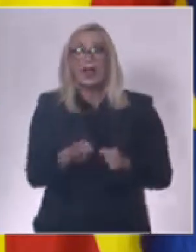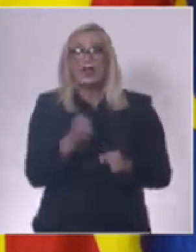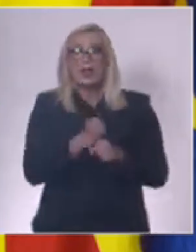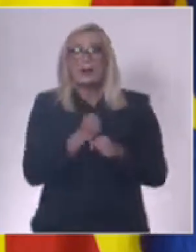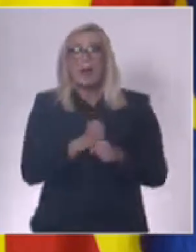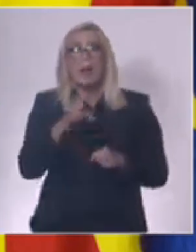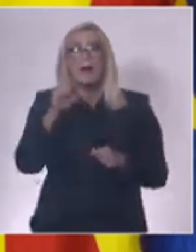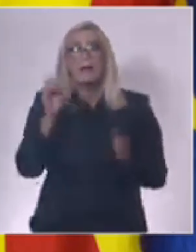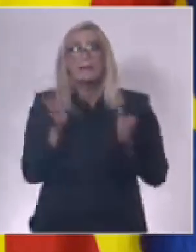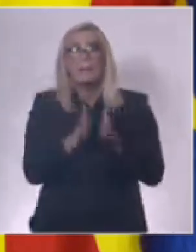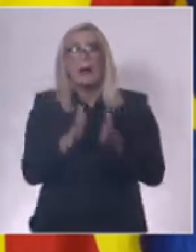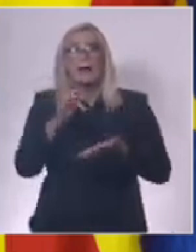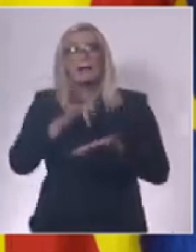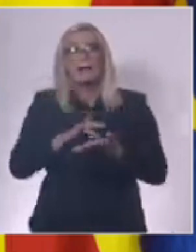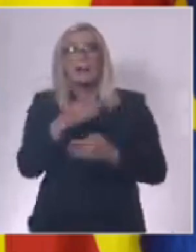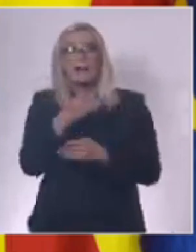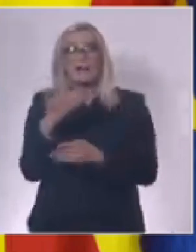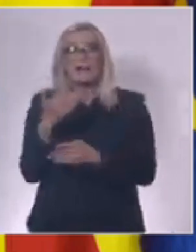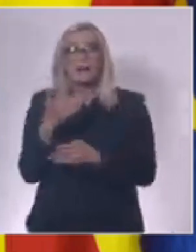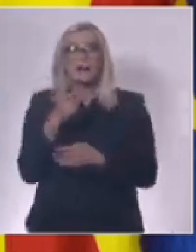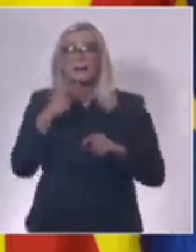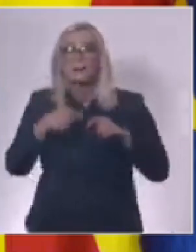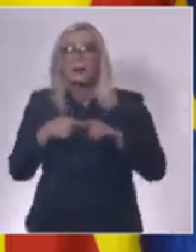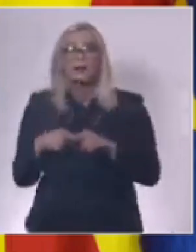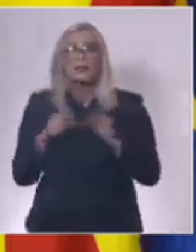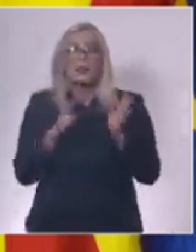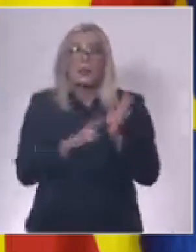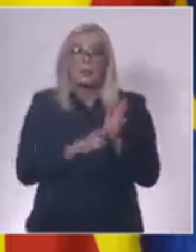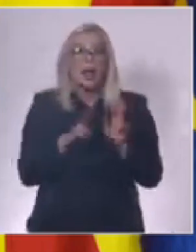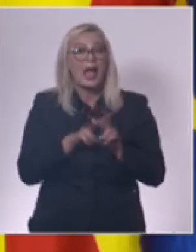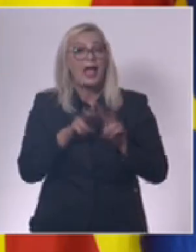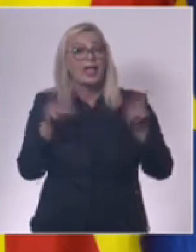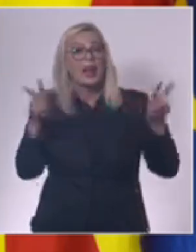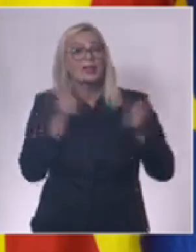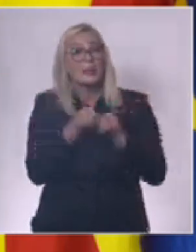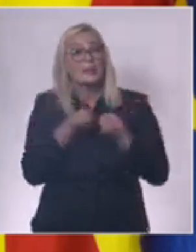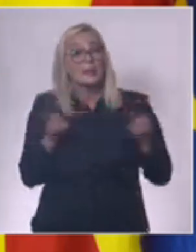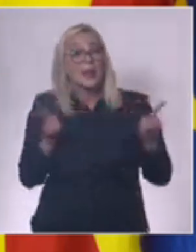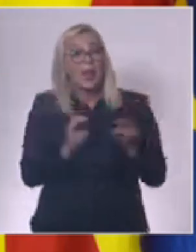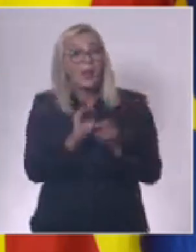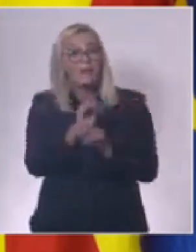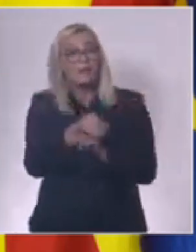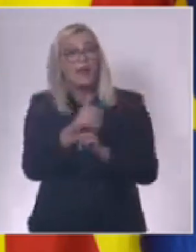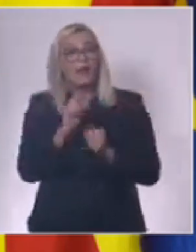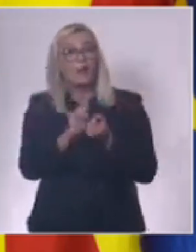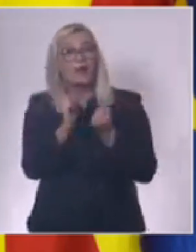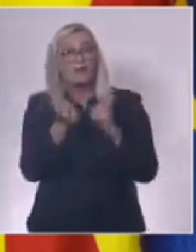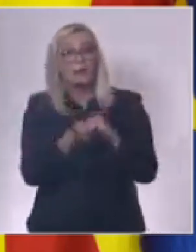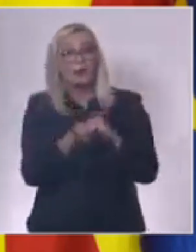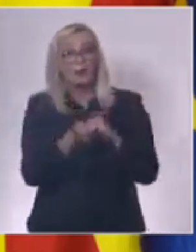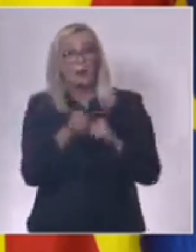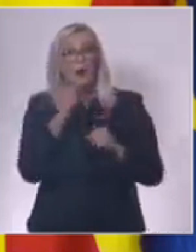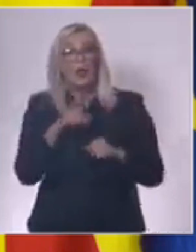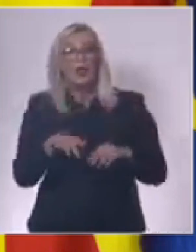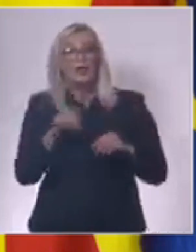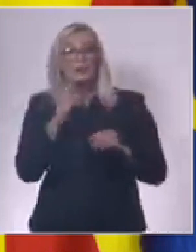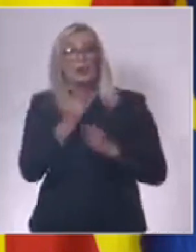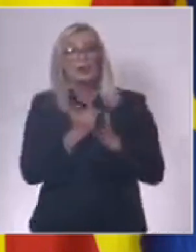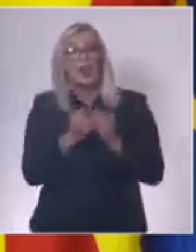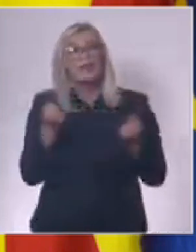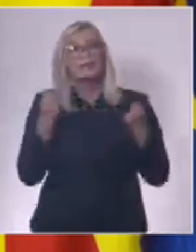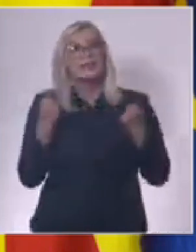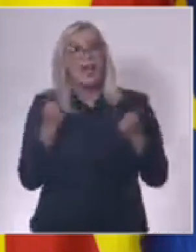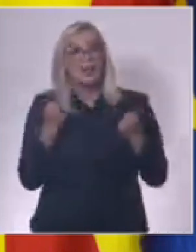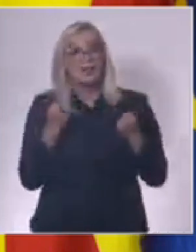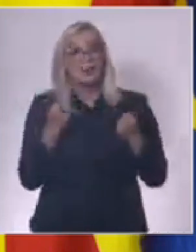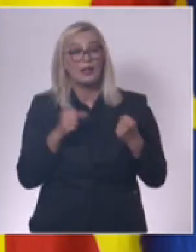предпријатија. Во делот на владење на правото, развој на демократијата преку реформа за изборно законодавство, зајакнување